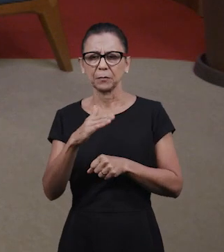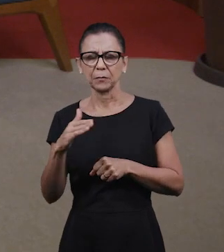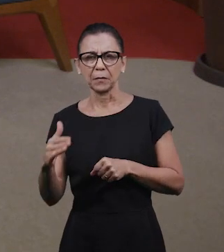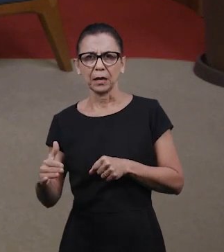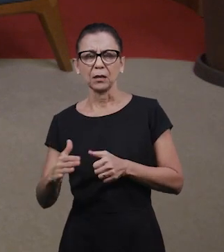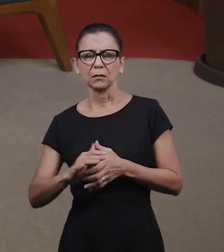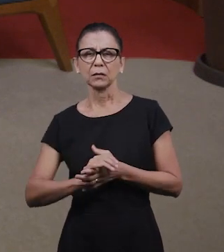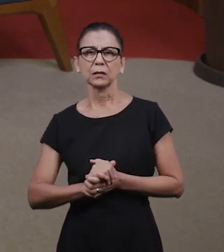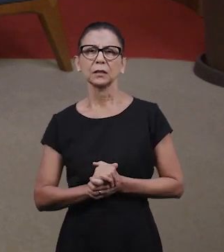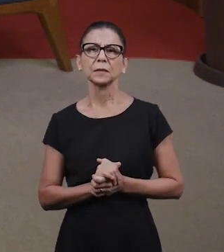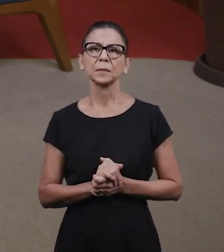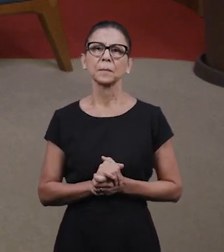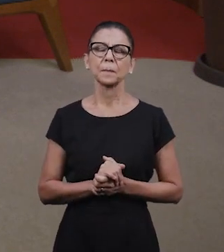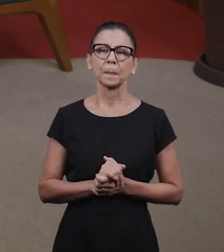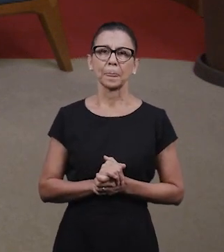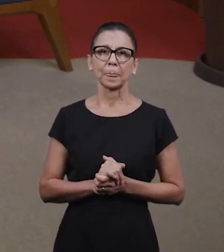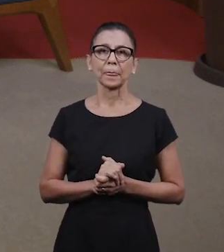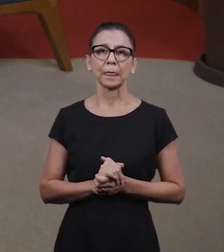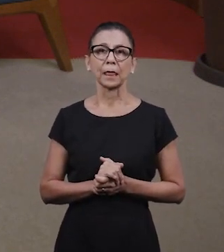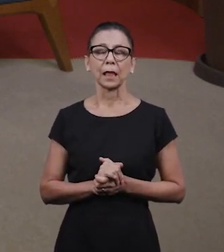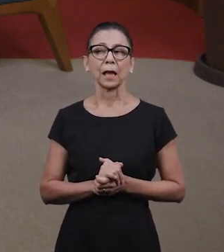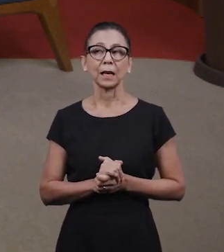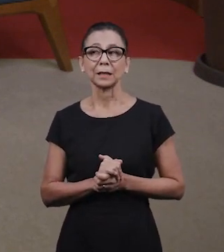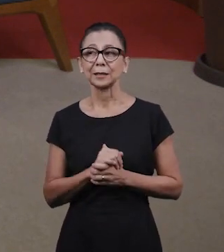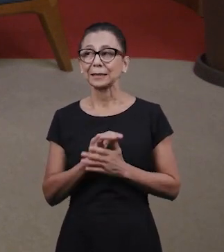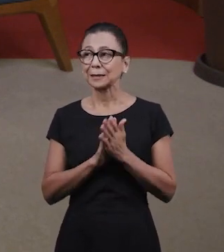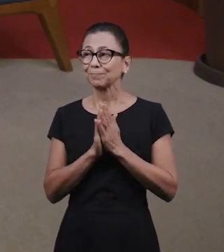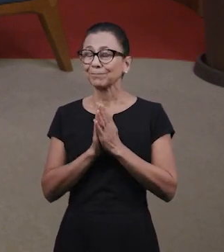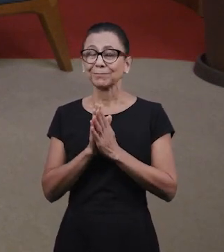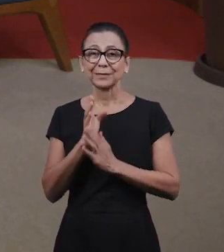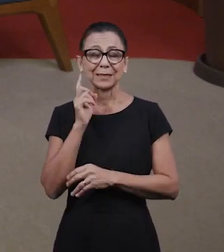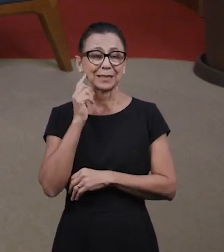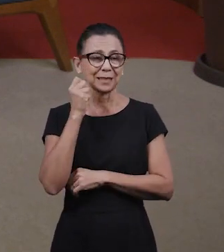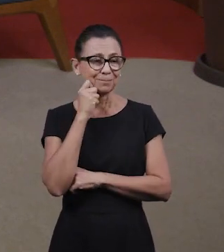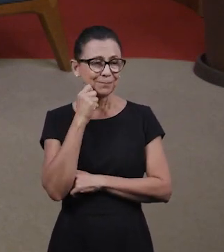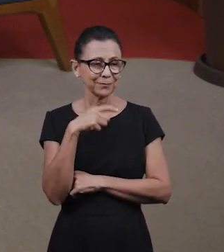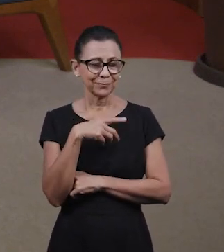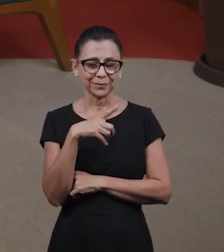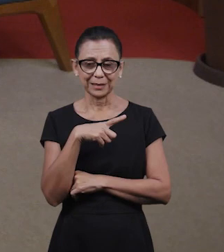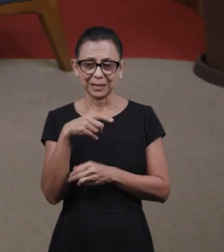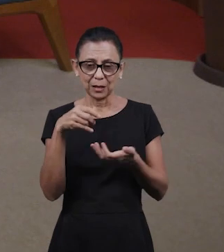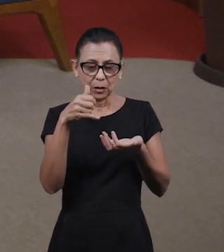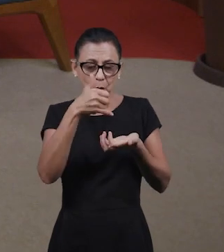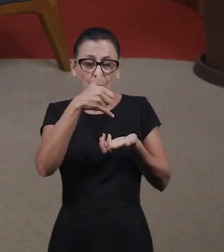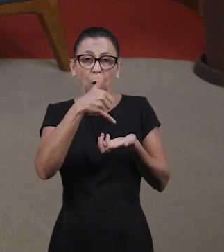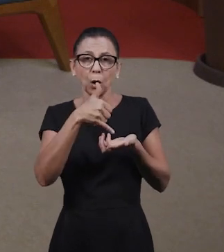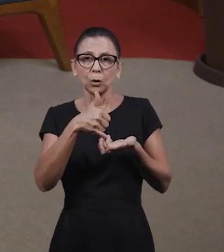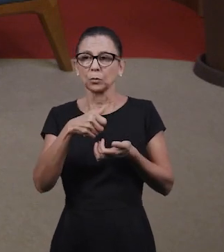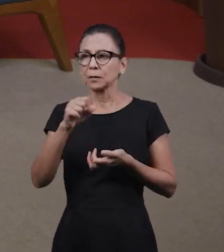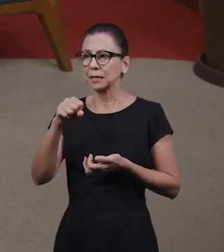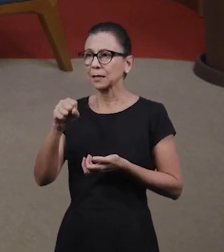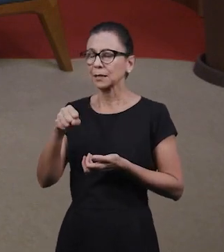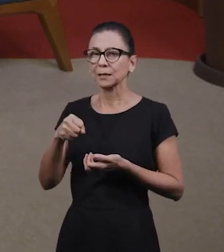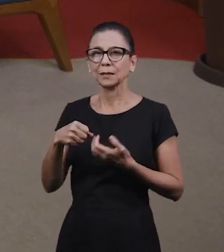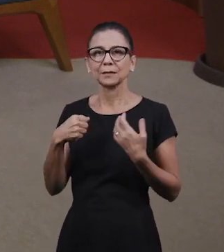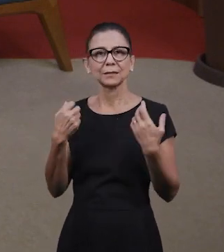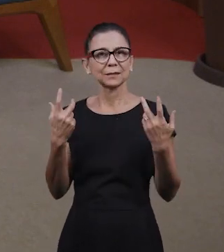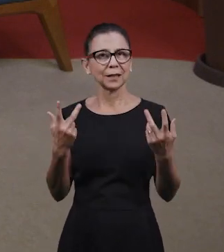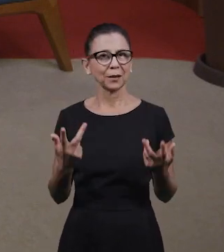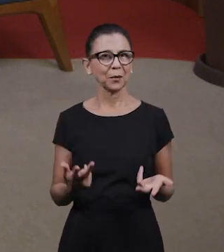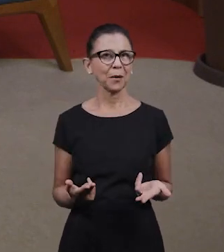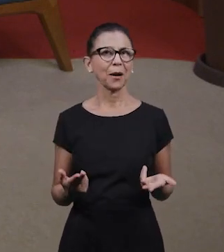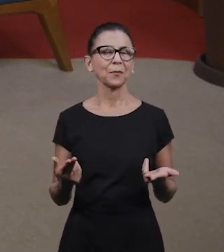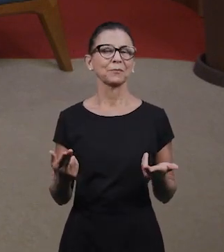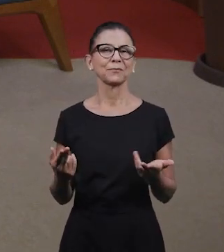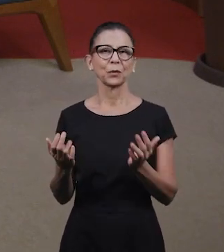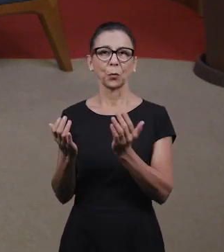donc tous les jours, il faut l'expérimenter. Est-ce qu'il y aura de l'huile? Et le chrétien, c'est la même chose. Notre lampe est